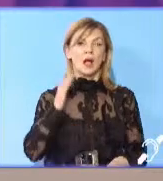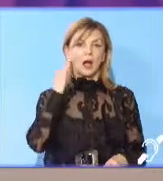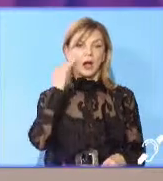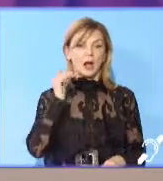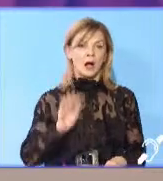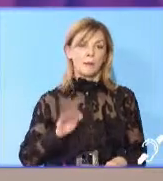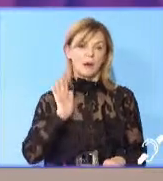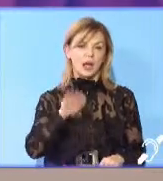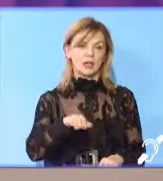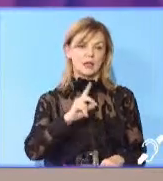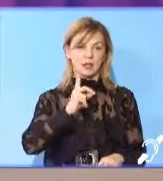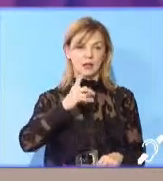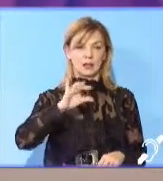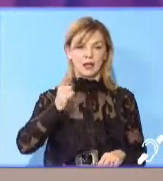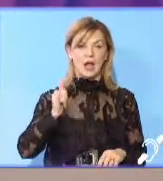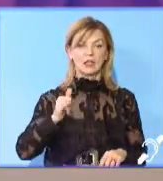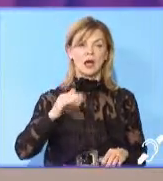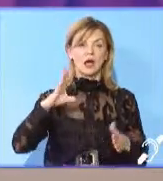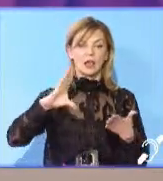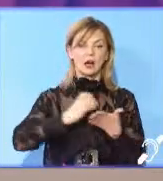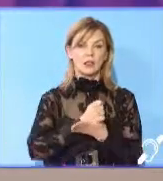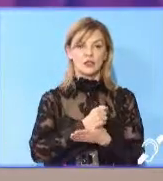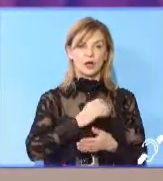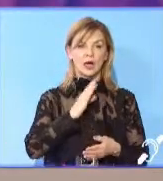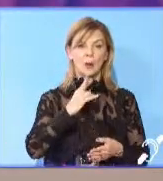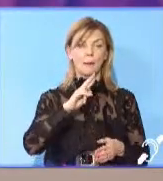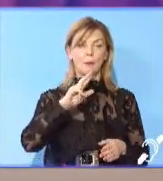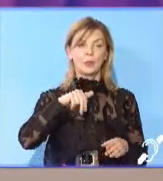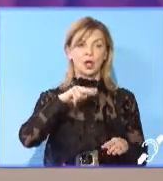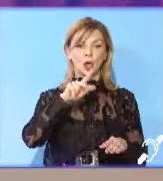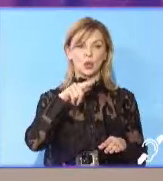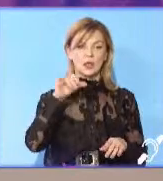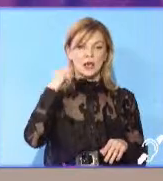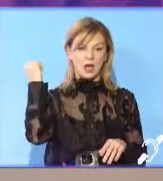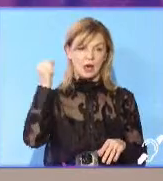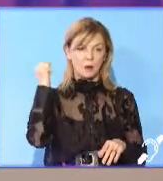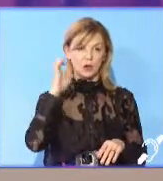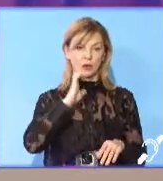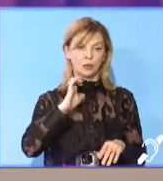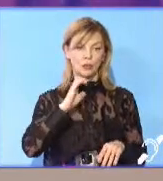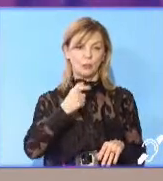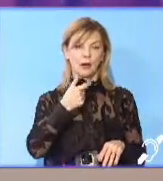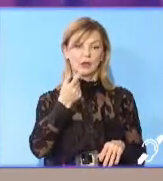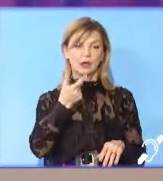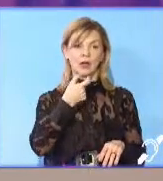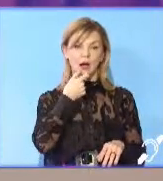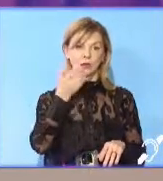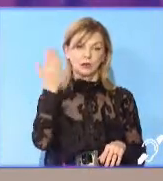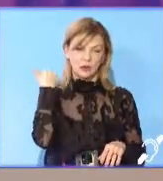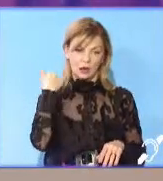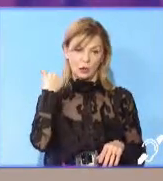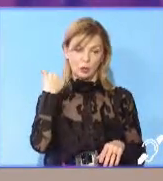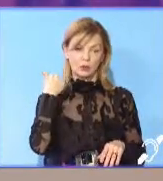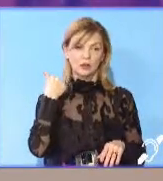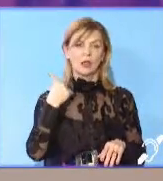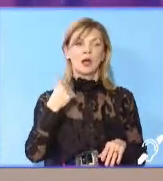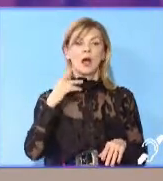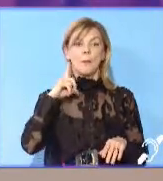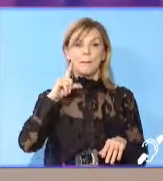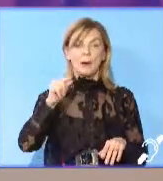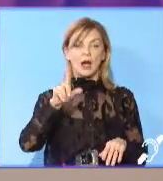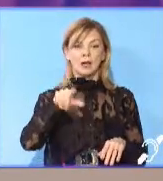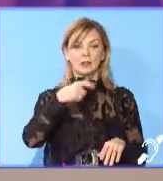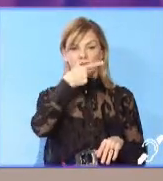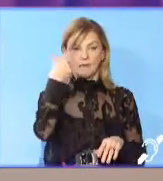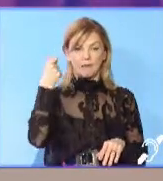Handbalista Diana Alexandroiu, medaliată cu bronz la campionatul european din 2023, alături de națională, se desparte din vară